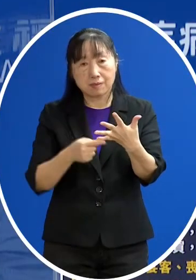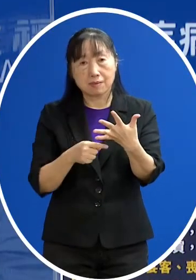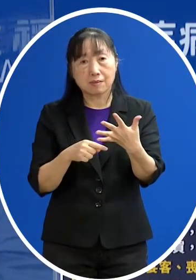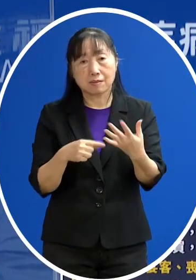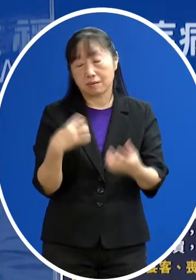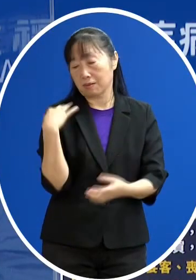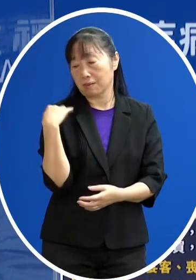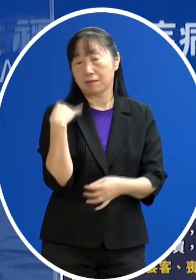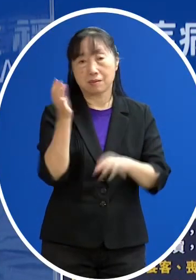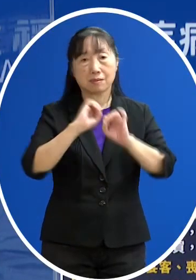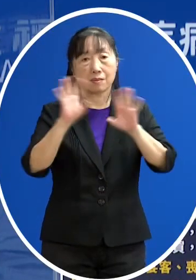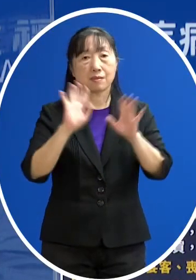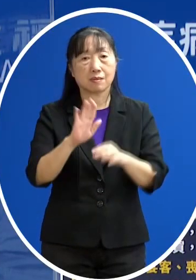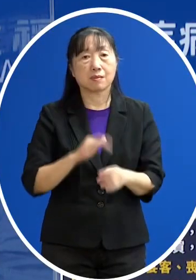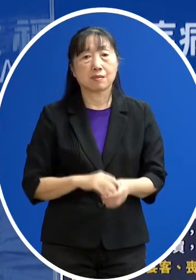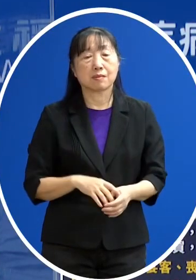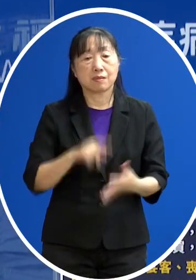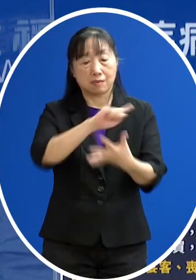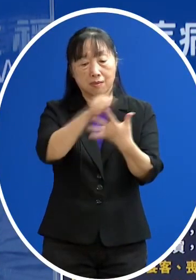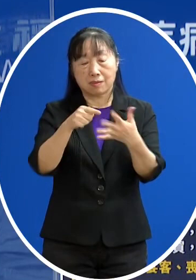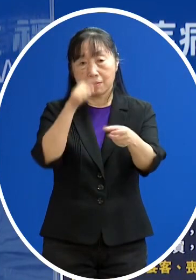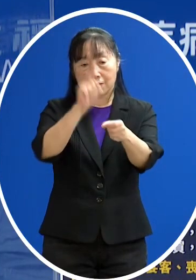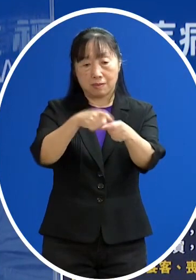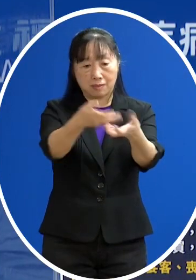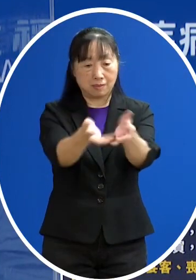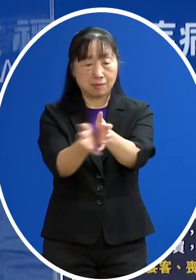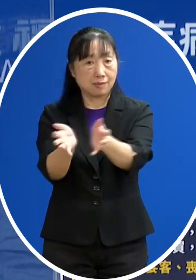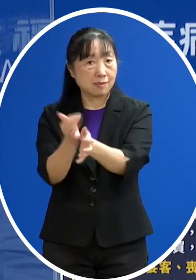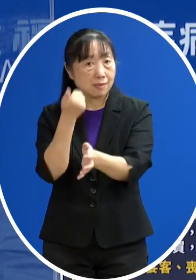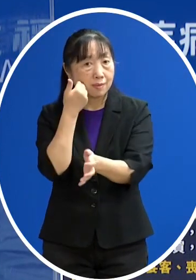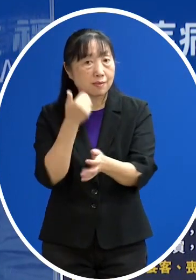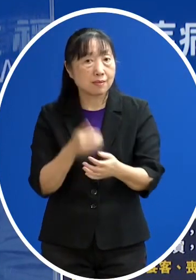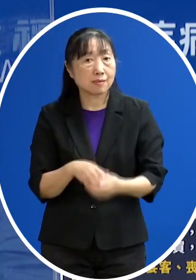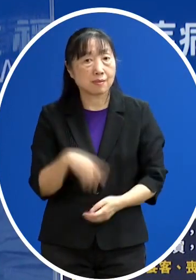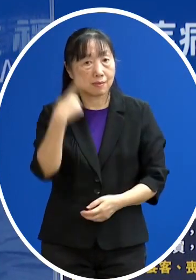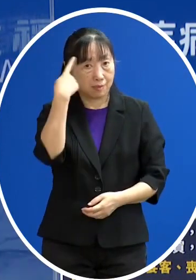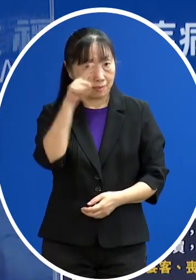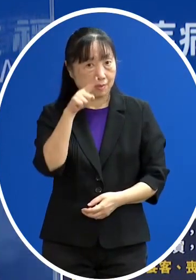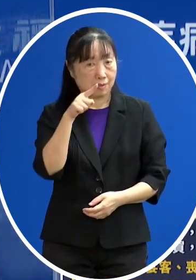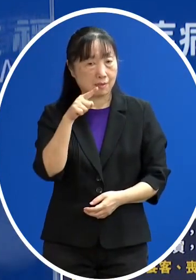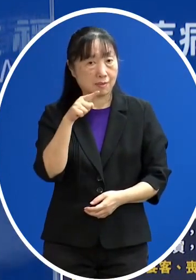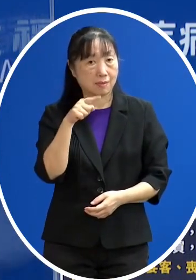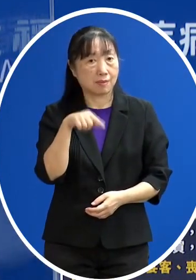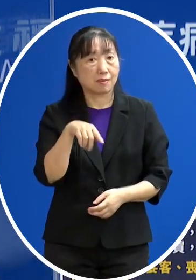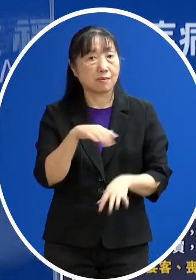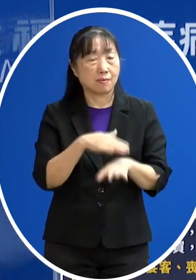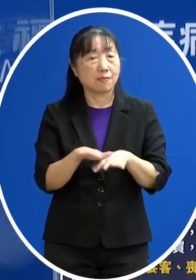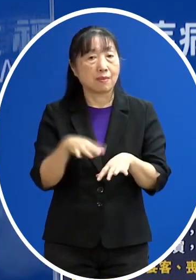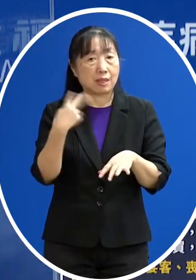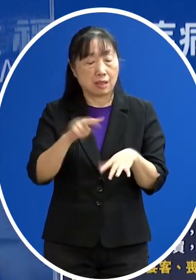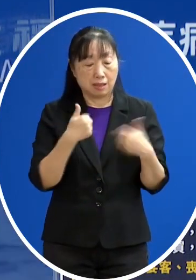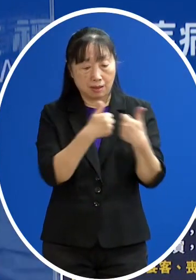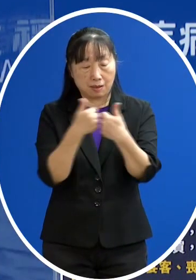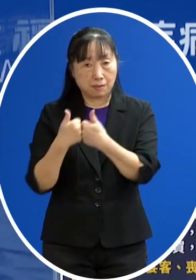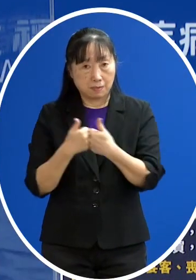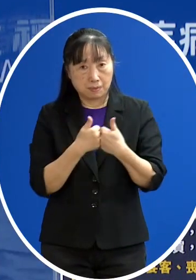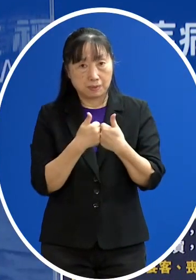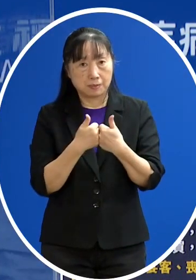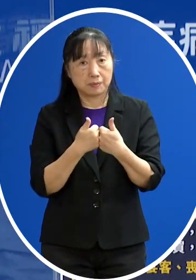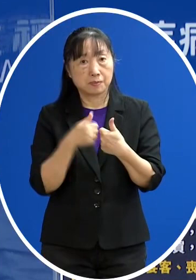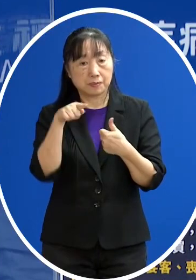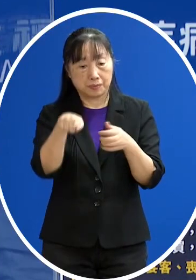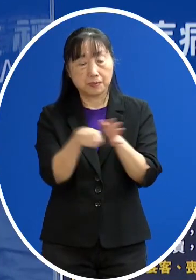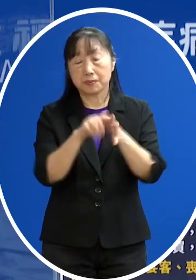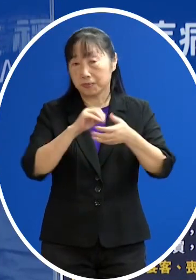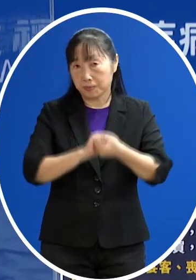两天跟大家报告哈，施打的目标群，那我们在明天我们的预防接种组会开会，那这上面会做一